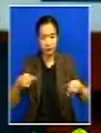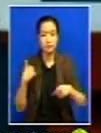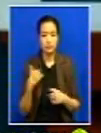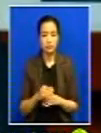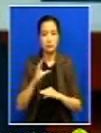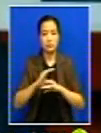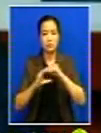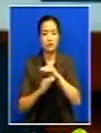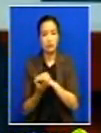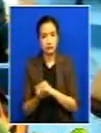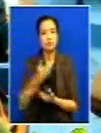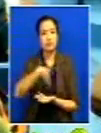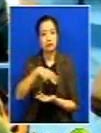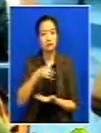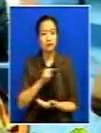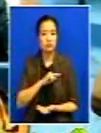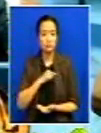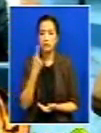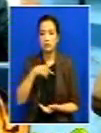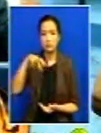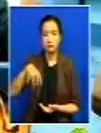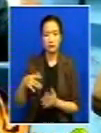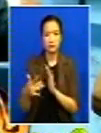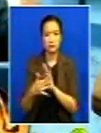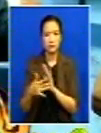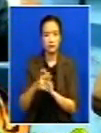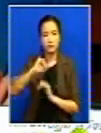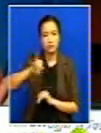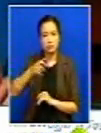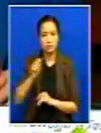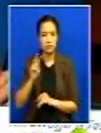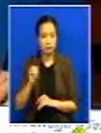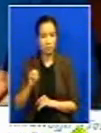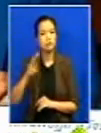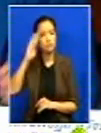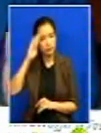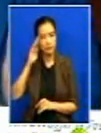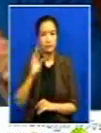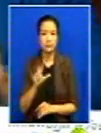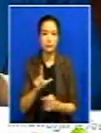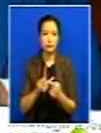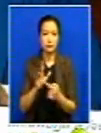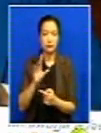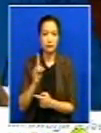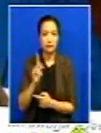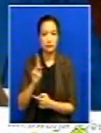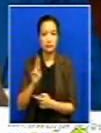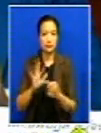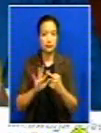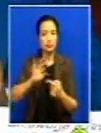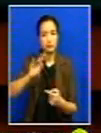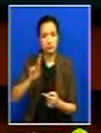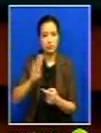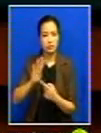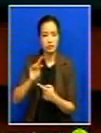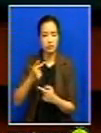กต์นี้ครับซึ่งโปรเจกต์นี้รับผิดชอบโดยสถาบันเทคโนโลยีพระจอมเกล้าเจ้าคุณทหารลาดกระบังหรือว่าสจล.ร่วมกับมหาวิ